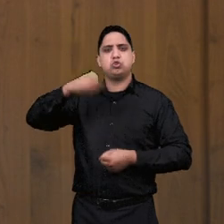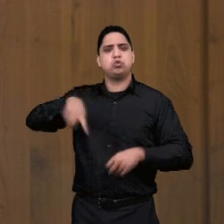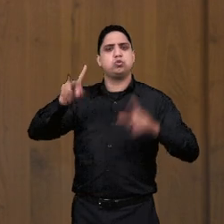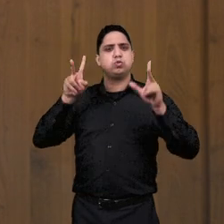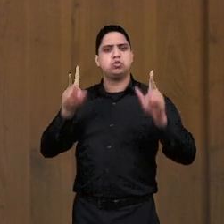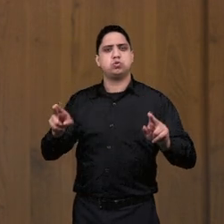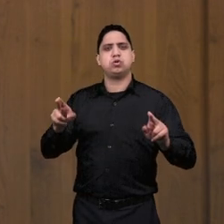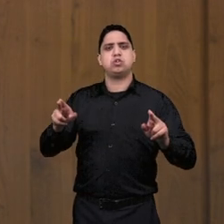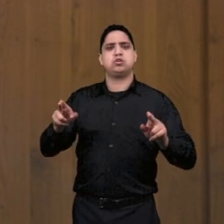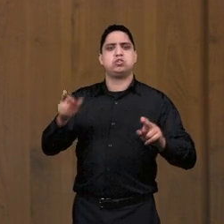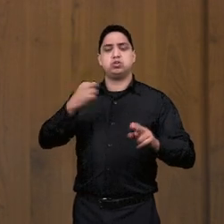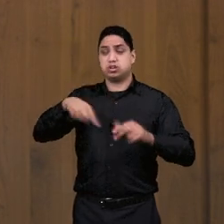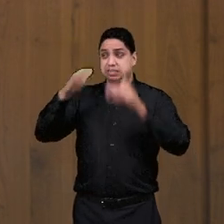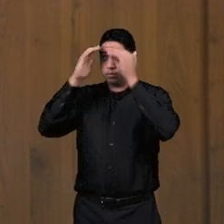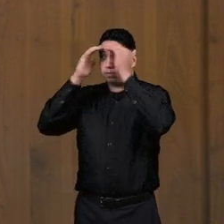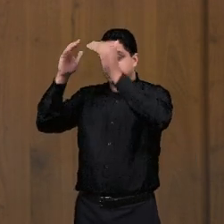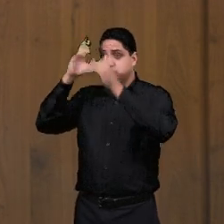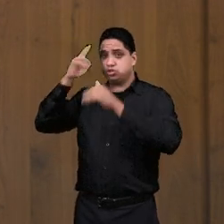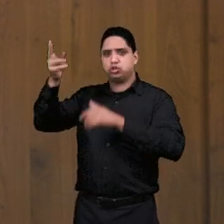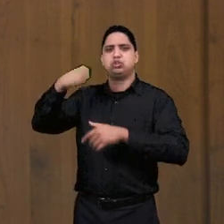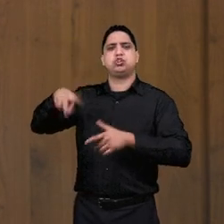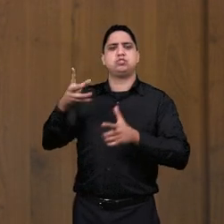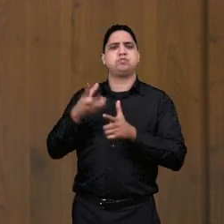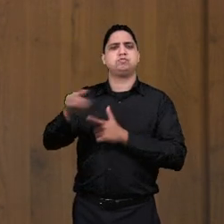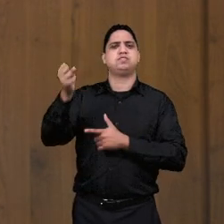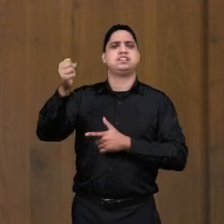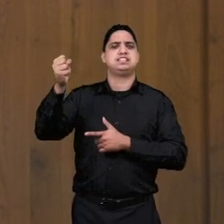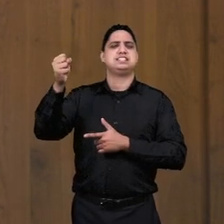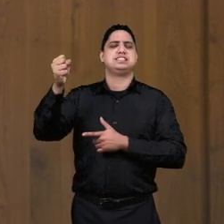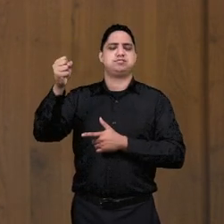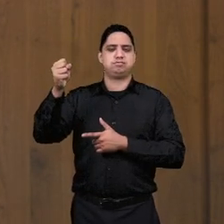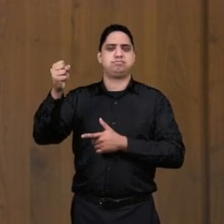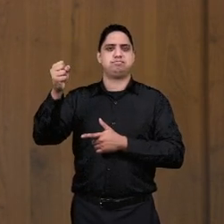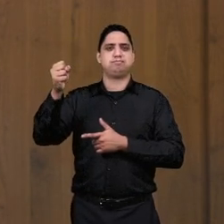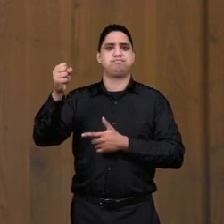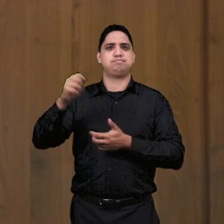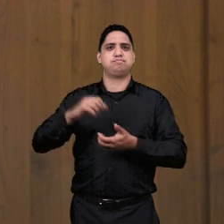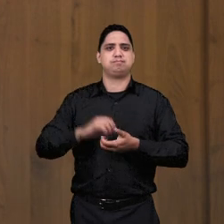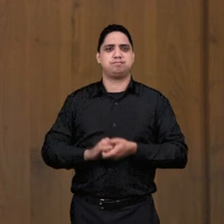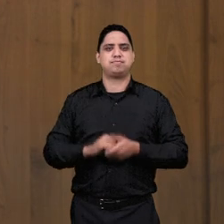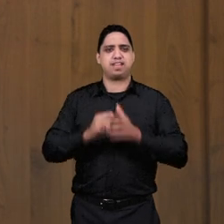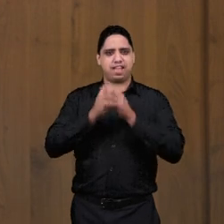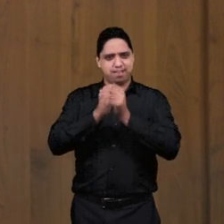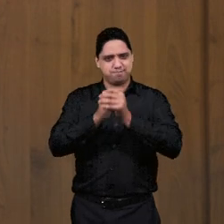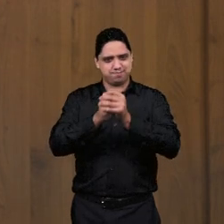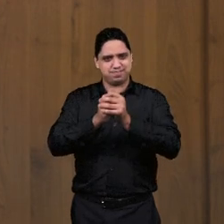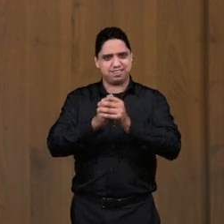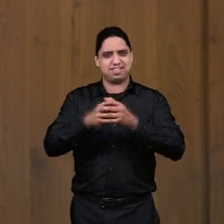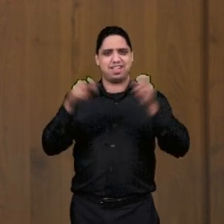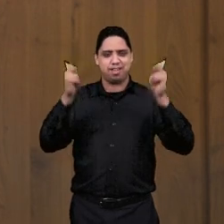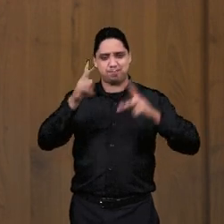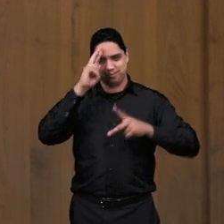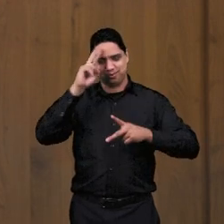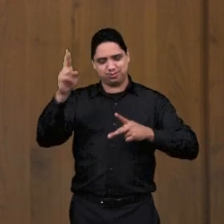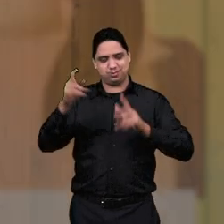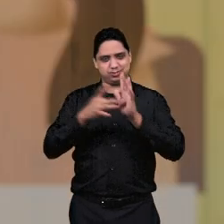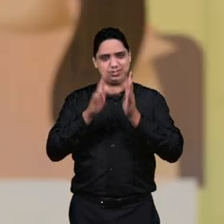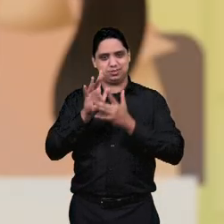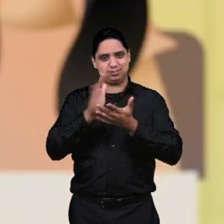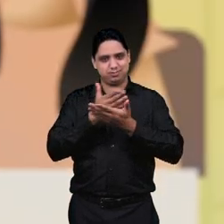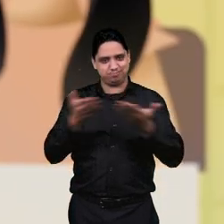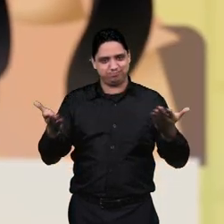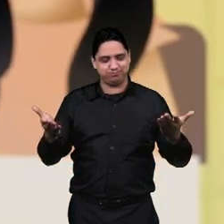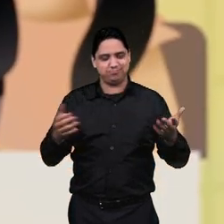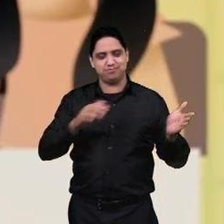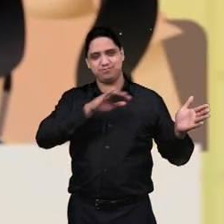Seigneur, nous allons être victorieux. Amen. La paix du Seigneur Jésus. Amém. A paz do Senhor Jesus.